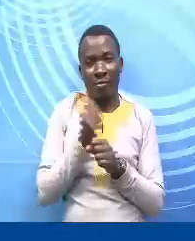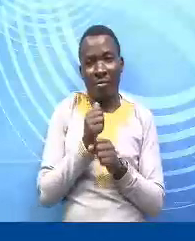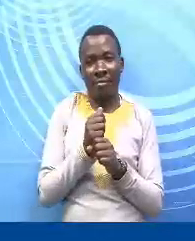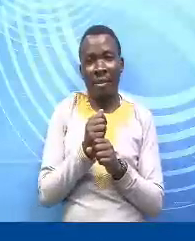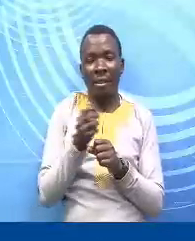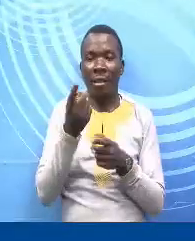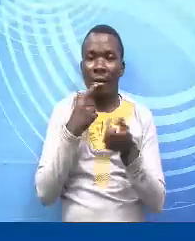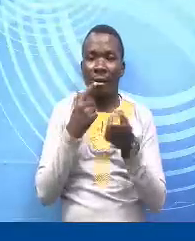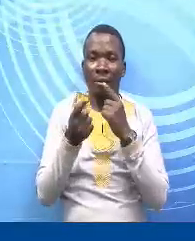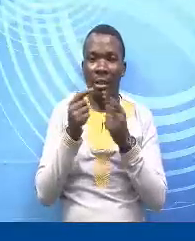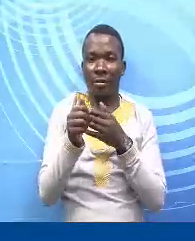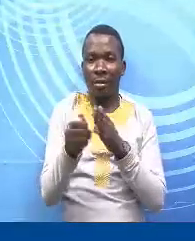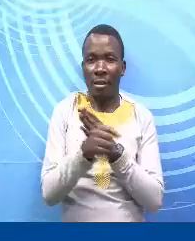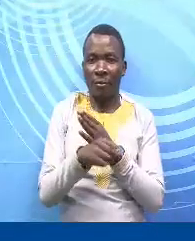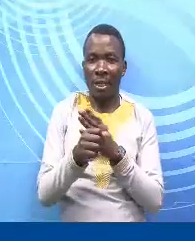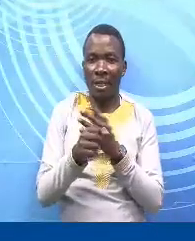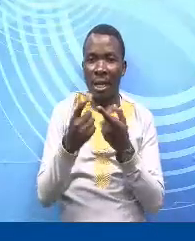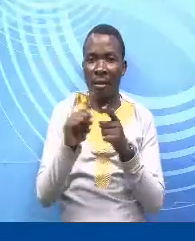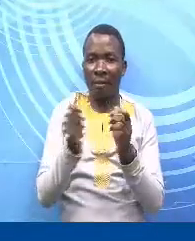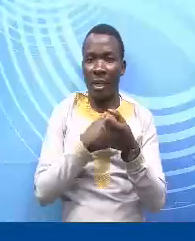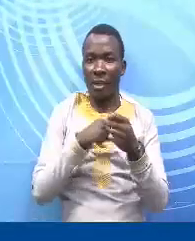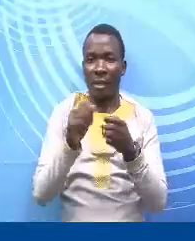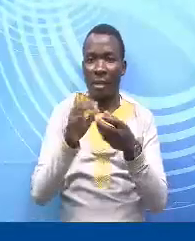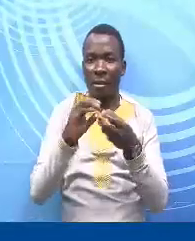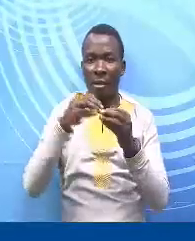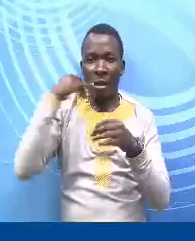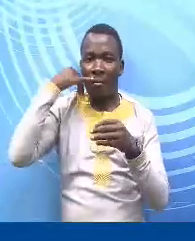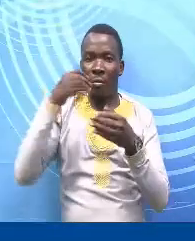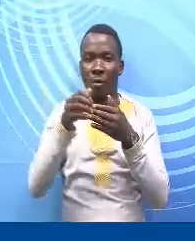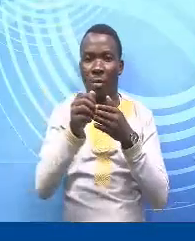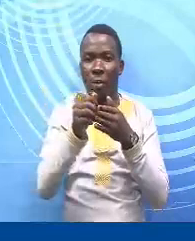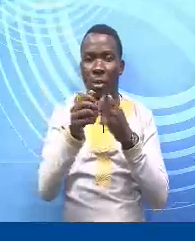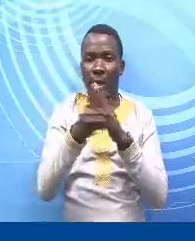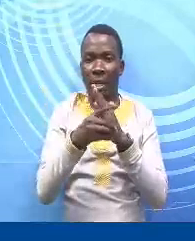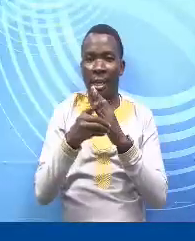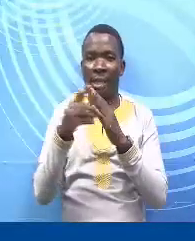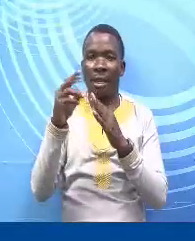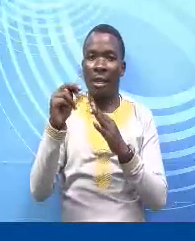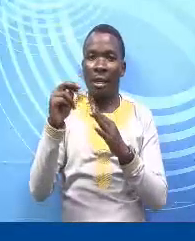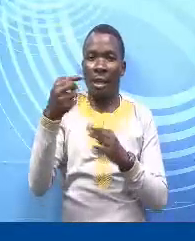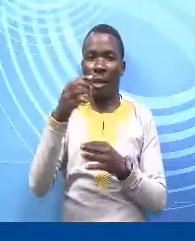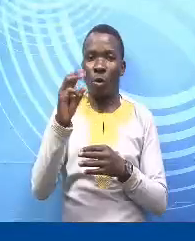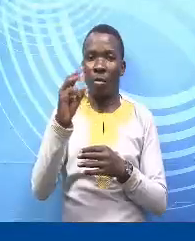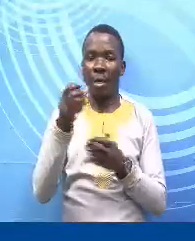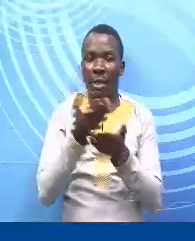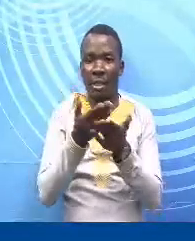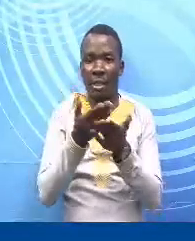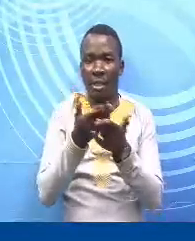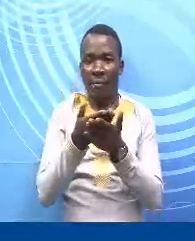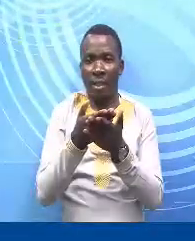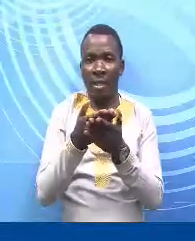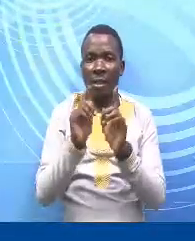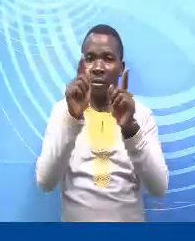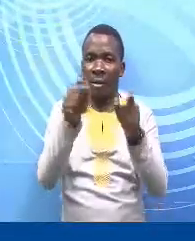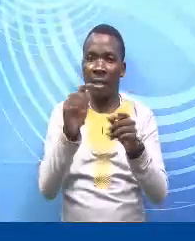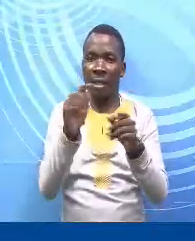bw'uyu murenge wa kazo ntibyadukundira icyakora ku murongo wa telefone umuyobozi w'akarere ka ngoma wungirije ushinzwe imibereho y'abaturage yasabye umuturage kugana urwego rw'umurenge ngo akaba ariwe